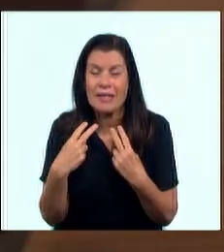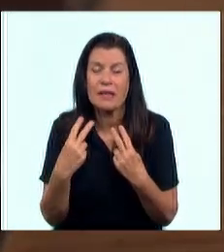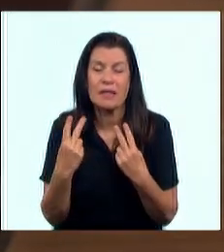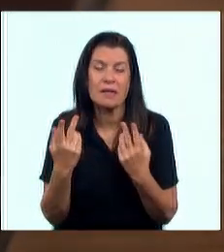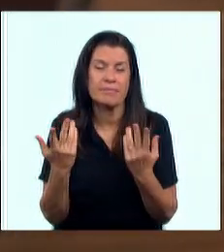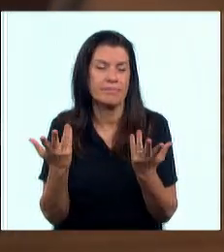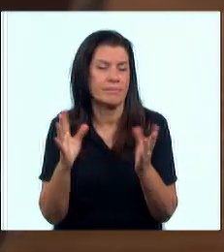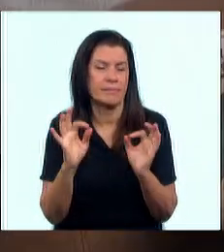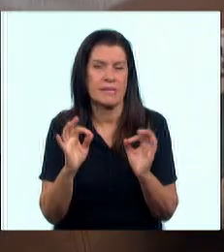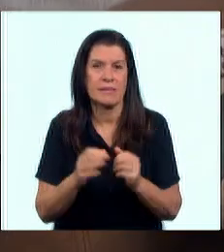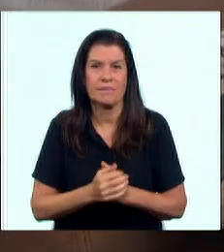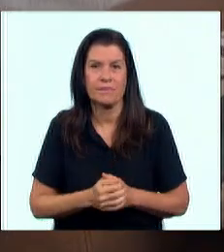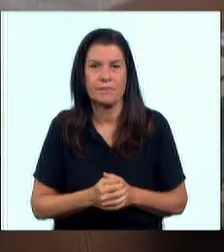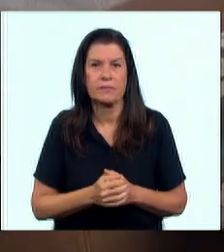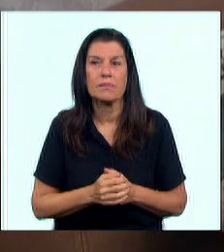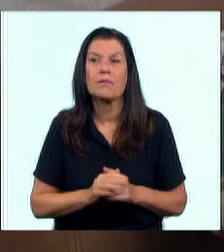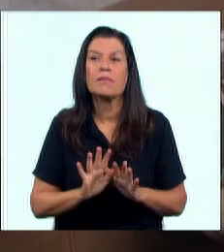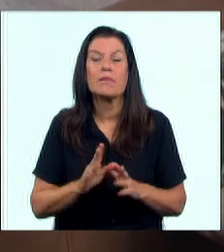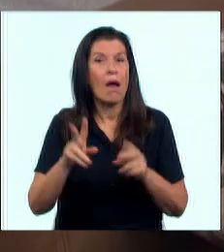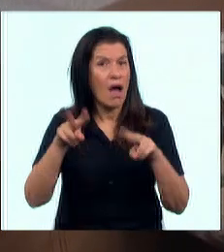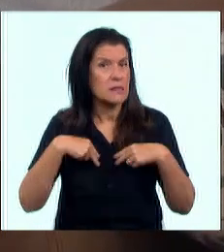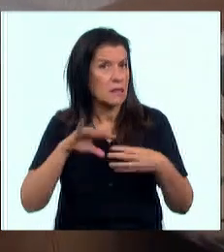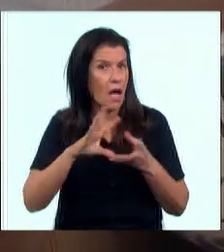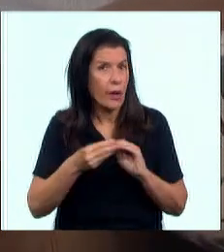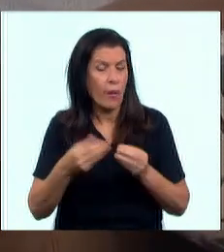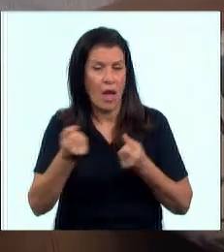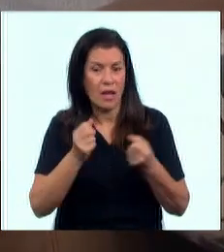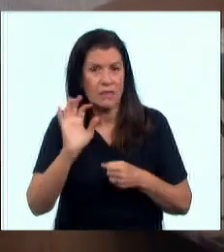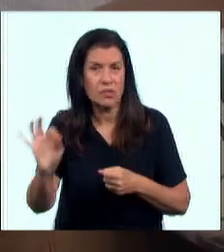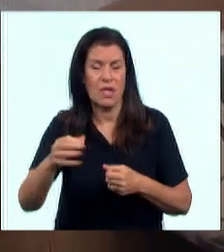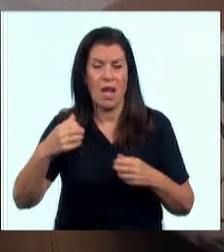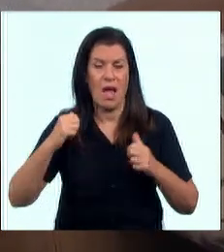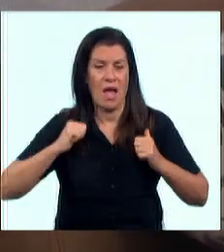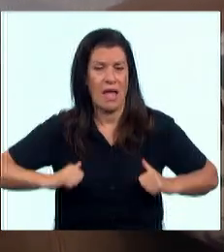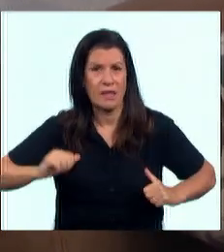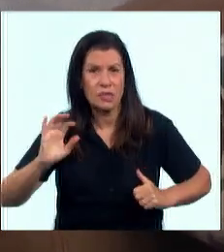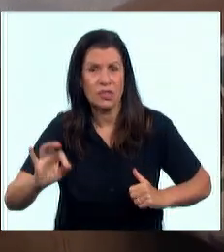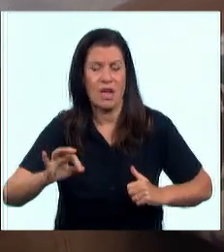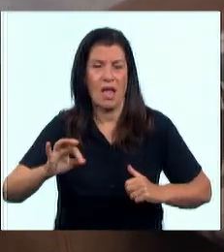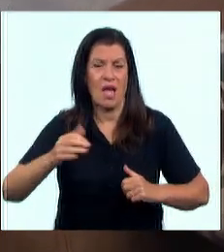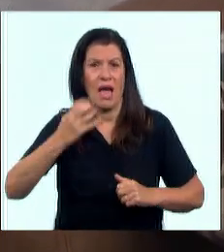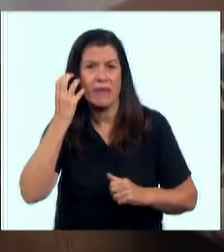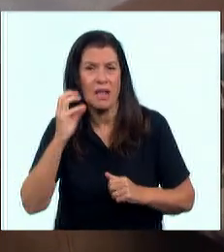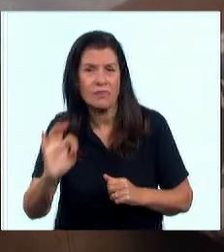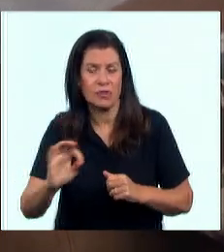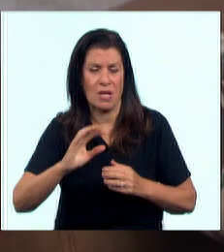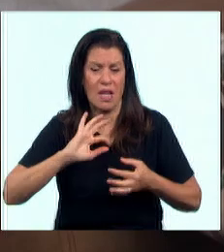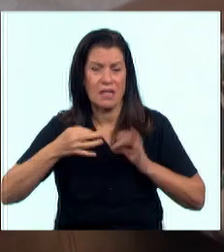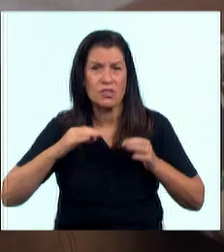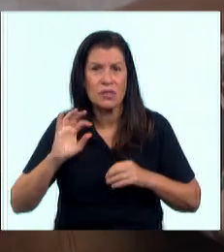הכל חזר אלינו, הרכב שלה, התיקים שלה, הטלפון שלה, התכשיטים שלה, אבל היא לא תחזור יותר לעולם.